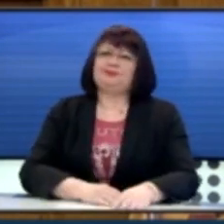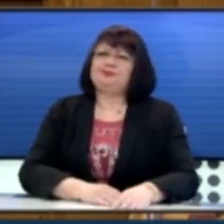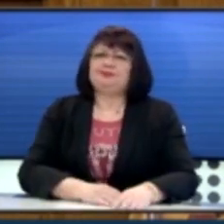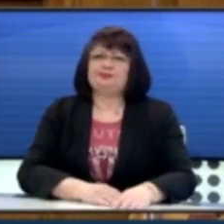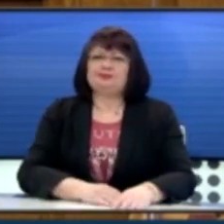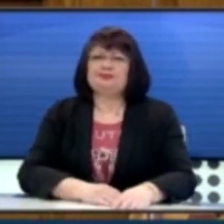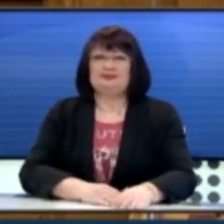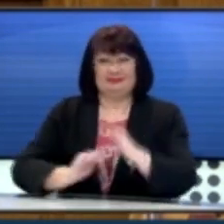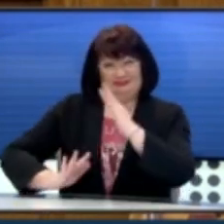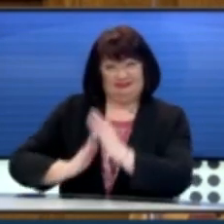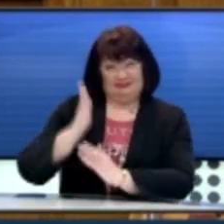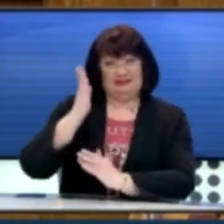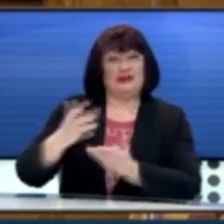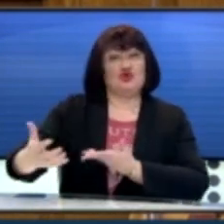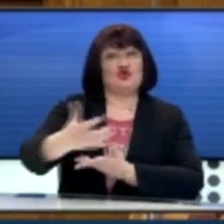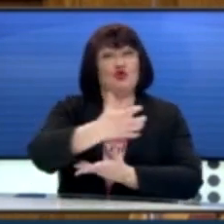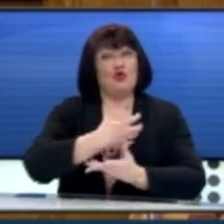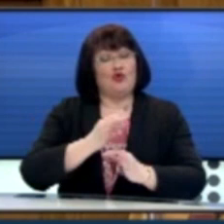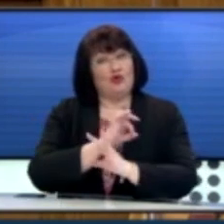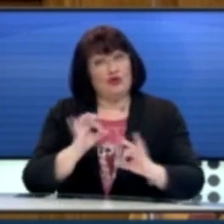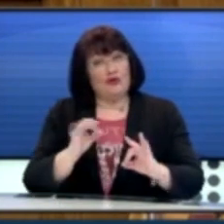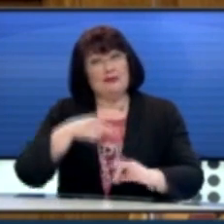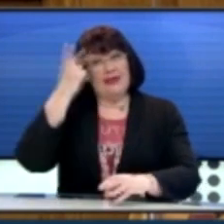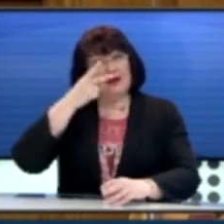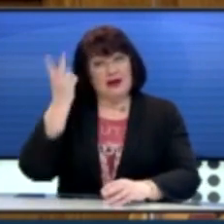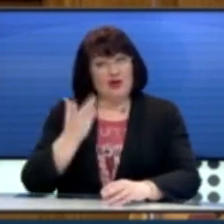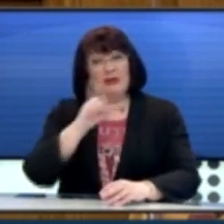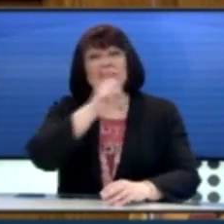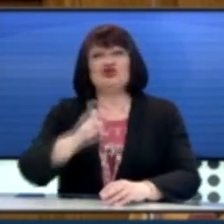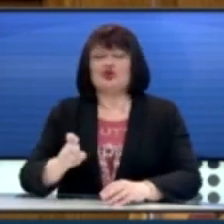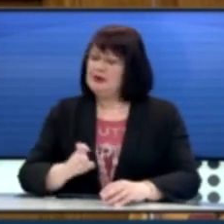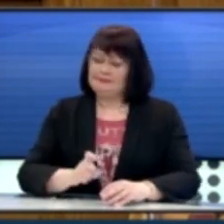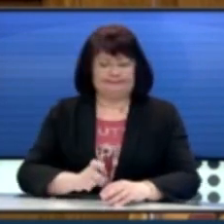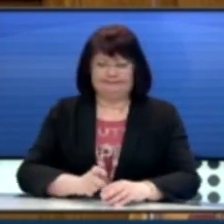είναι ανάκαμψη του εισοδήματος, των δικαιωμάτων, της